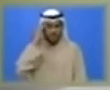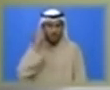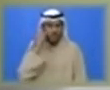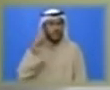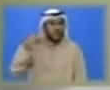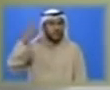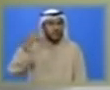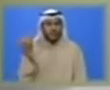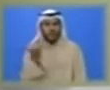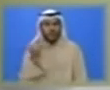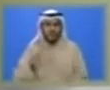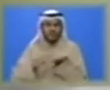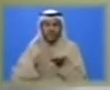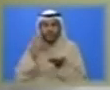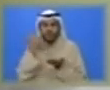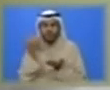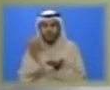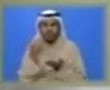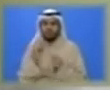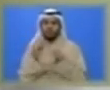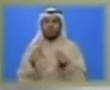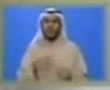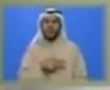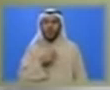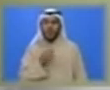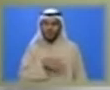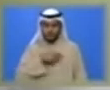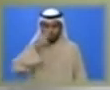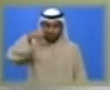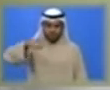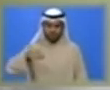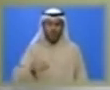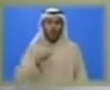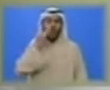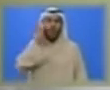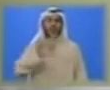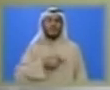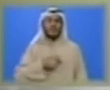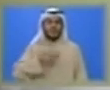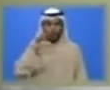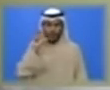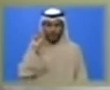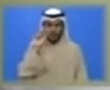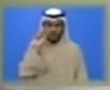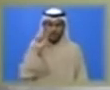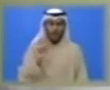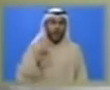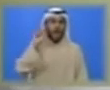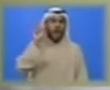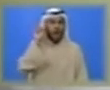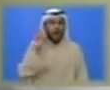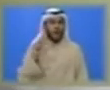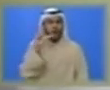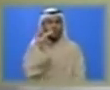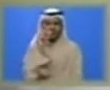تتلمس احتياجات المجتمعية وتقف أموالها. وتكلمنا كذلك على دور المرأة في العمل